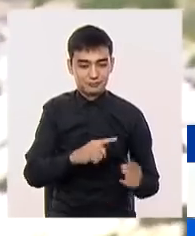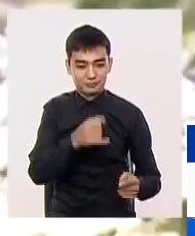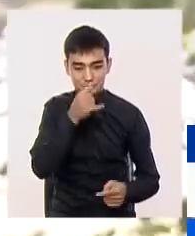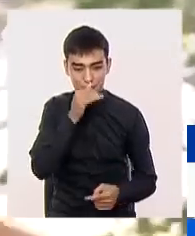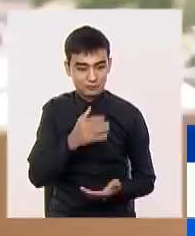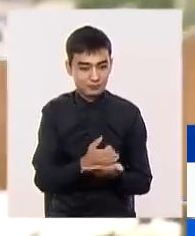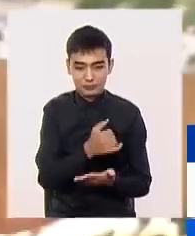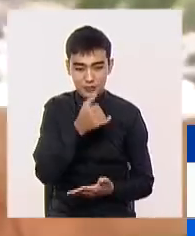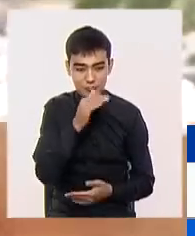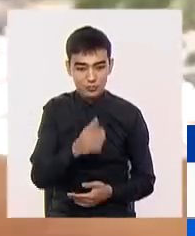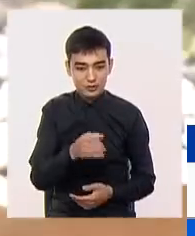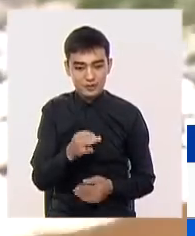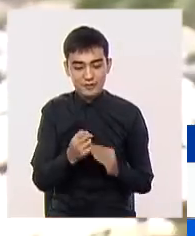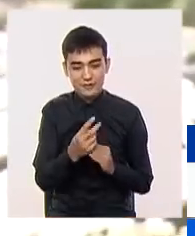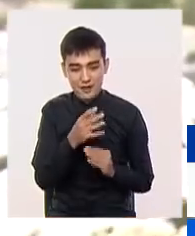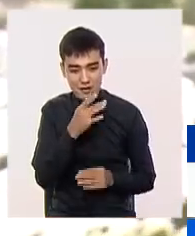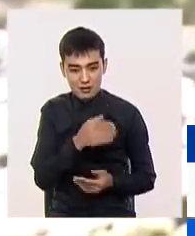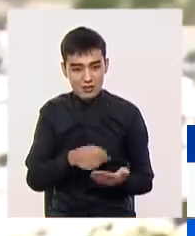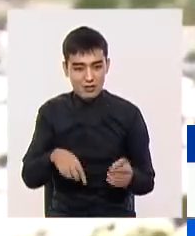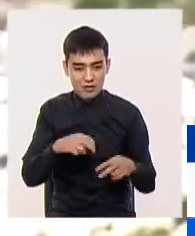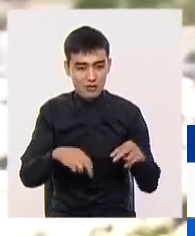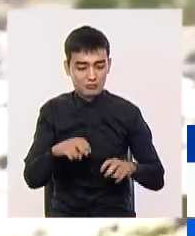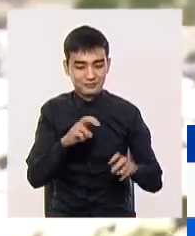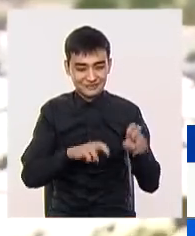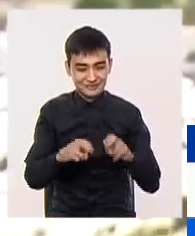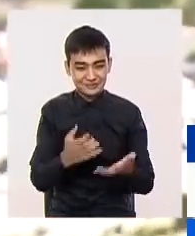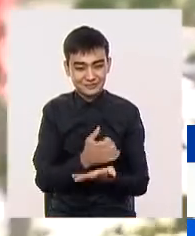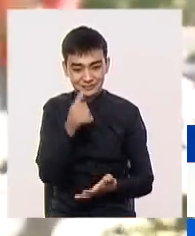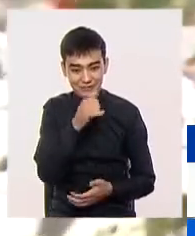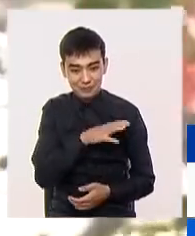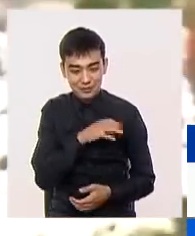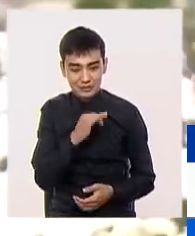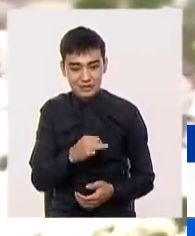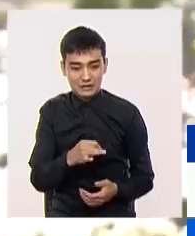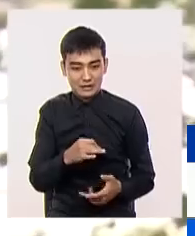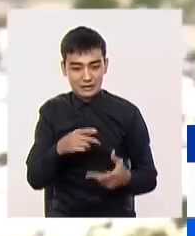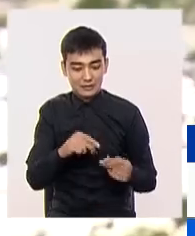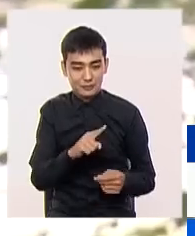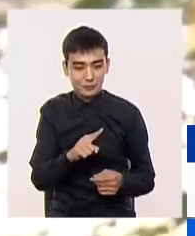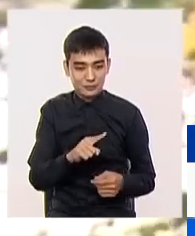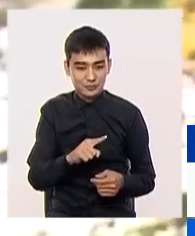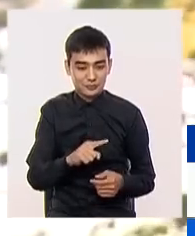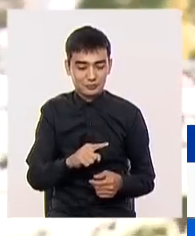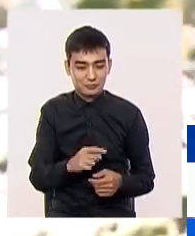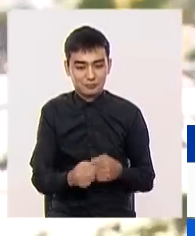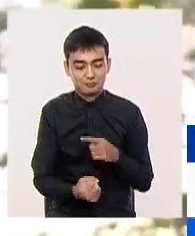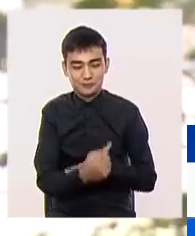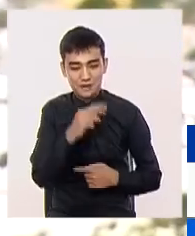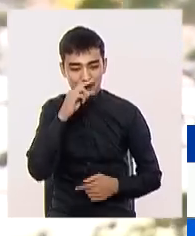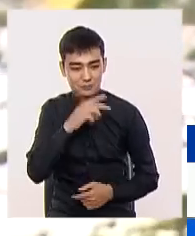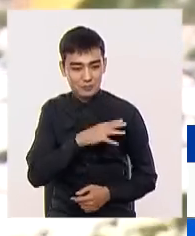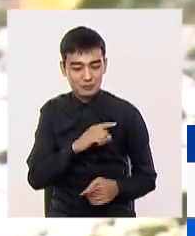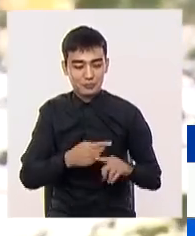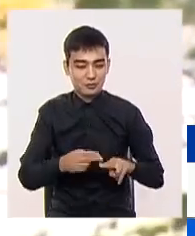не найдут. И вот 12 лет, да, человека искали, не могли найти. Тут раз, вот где-то он что-то там прокололся.